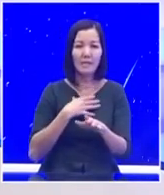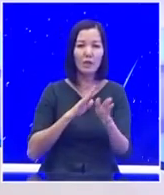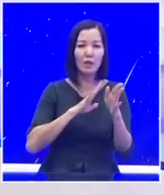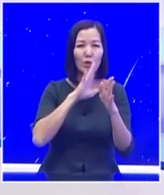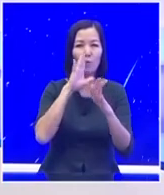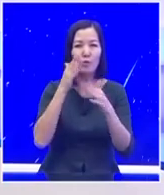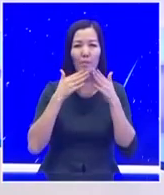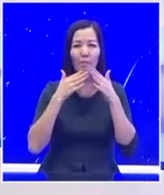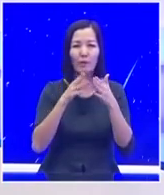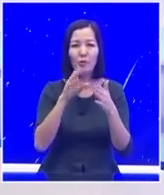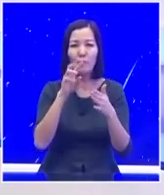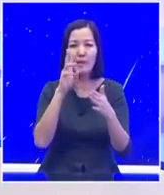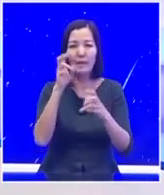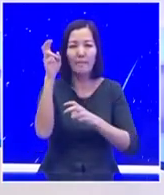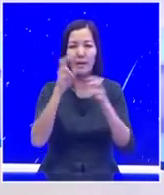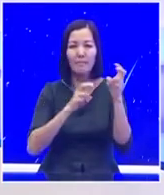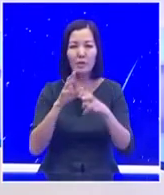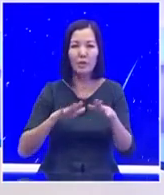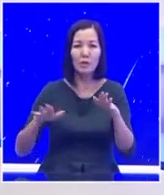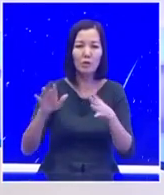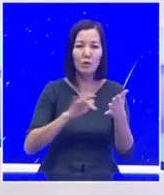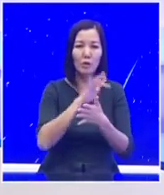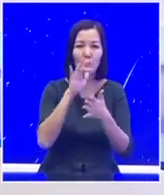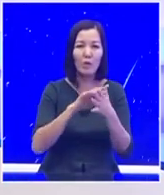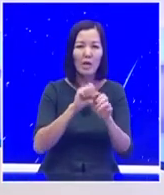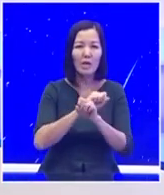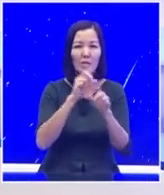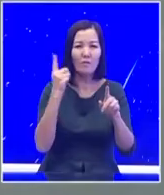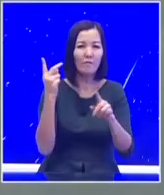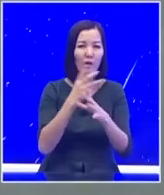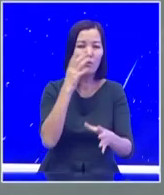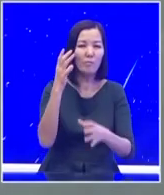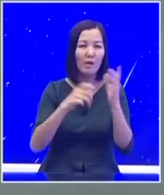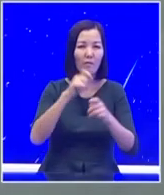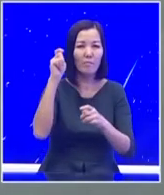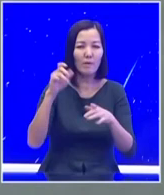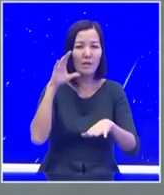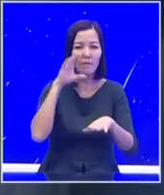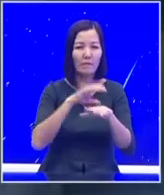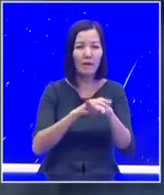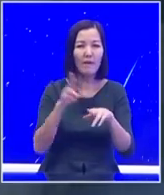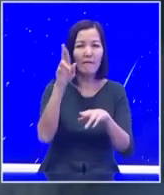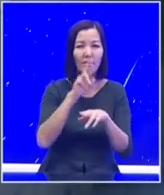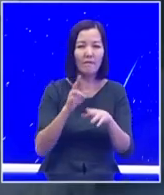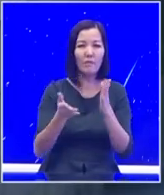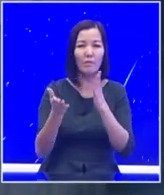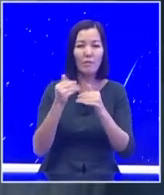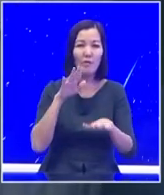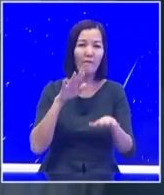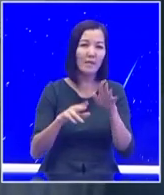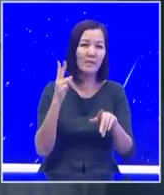порту Маргера в промышленной зоне города. Снаряд времен Второй мировой войны был обнаружен еще в январе. Он весил